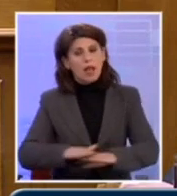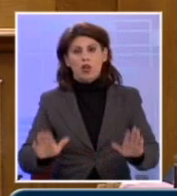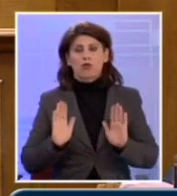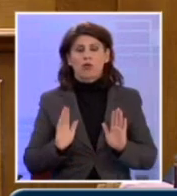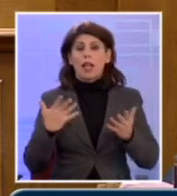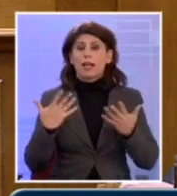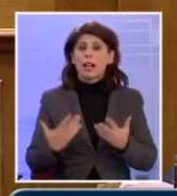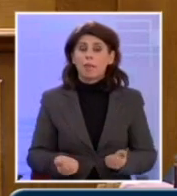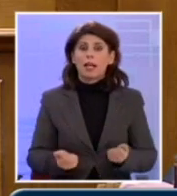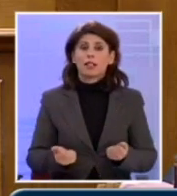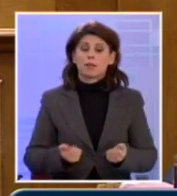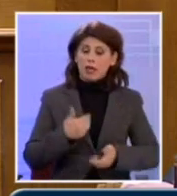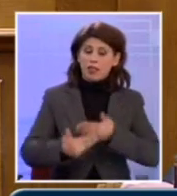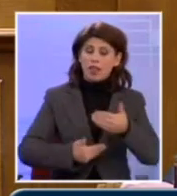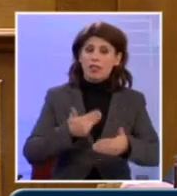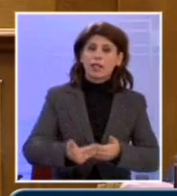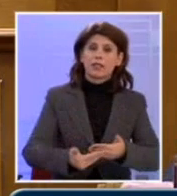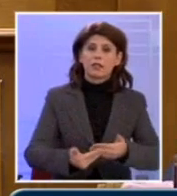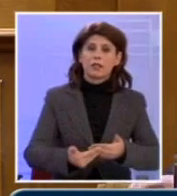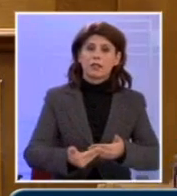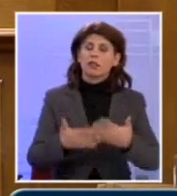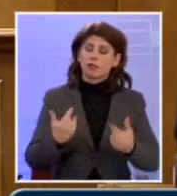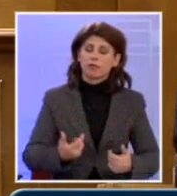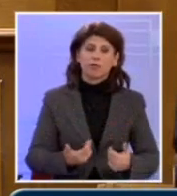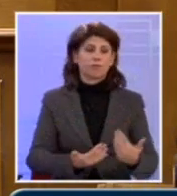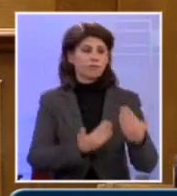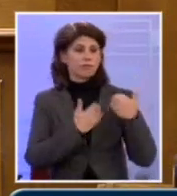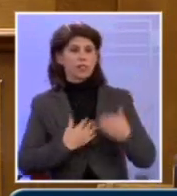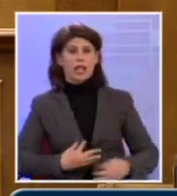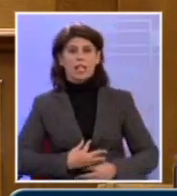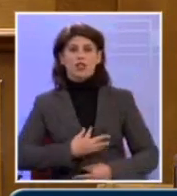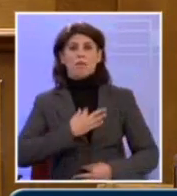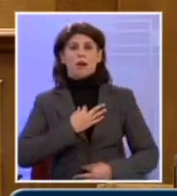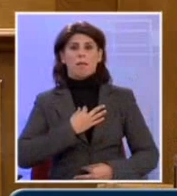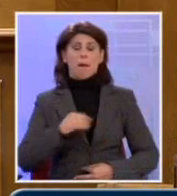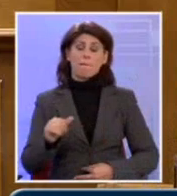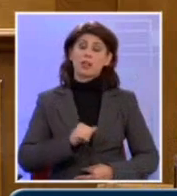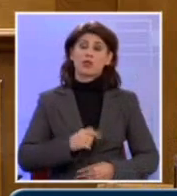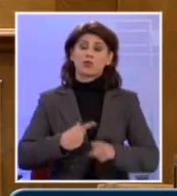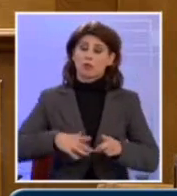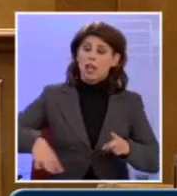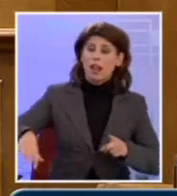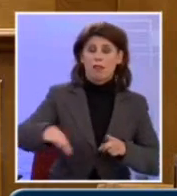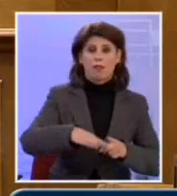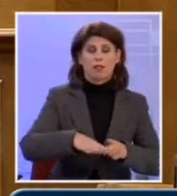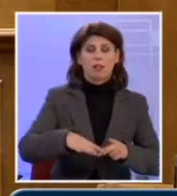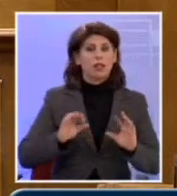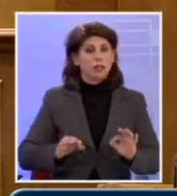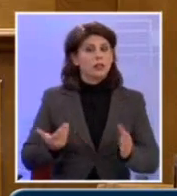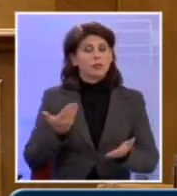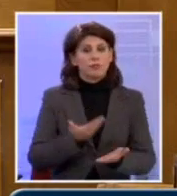υπάρξει μια διαδικασία ανάκτησης της αξιοπρέπειας του ελληνικού λαού. Και βεβαίως μας